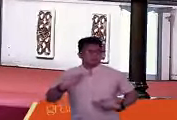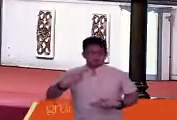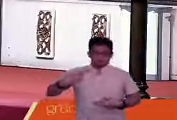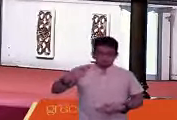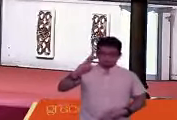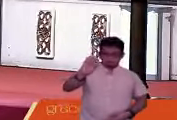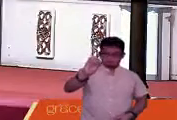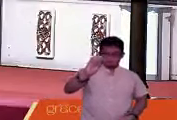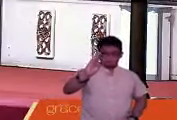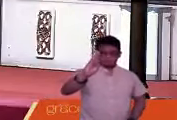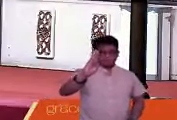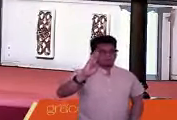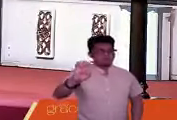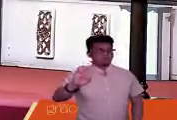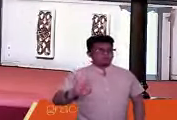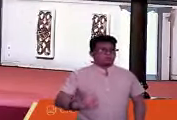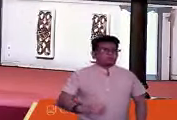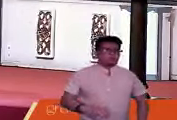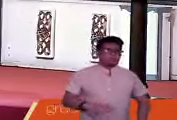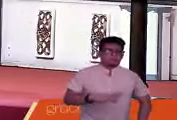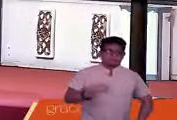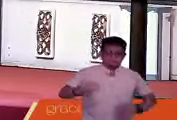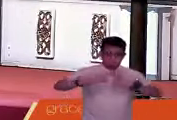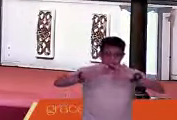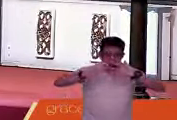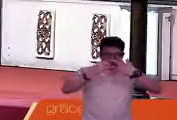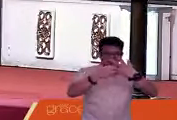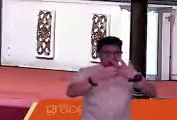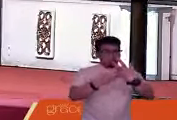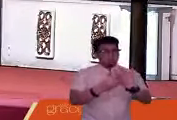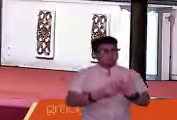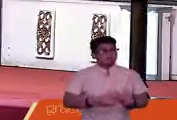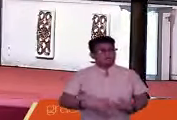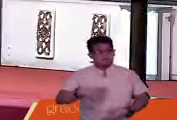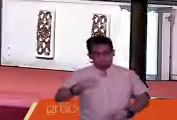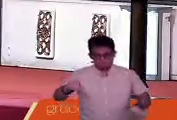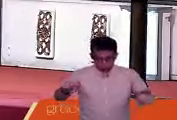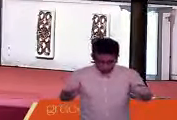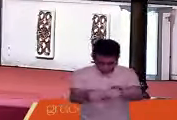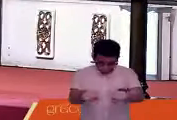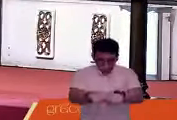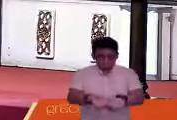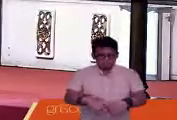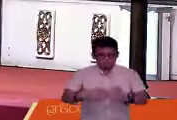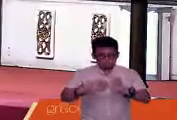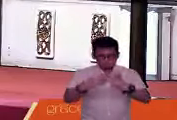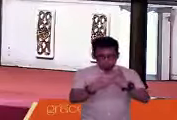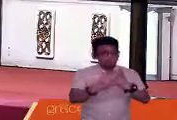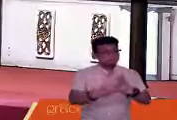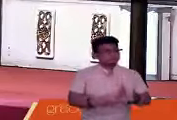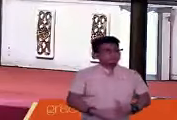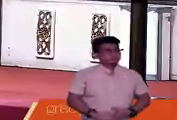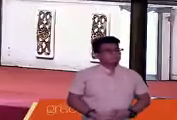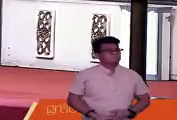na ta. Dili na ta, hugaw nga pagkatao, tarong ng atong sinina. Gitagaan pagsingsing mga